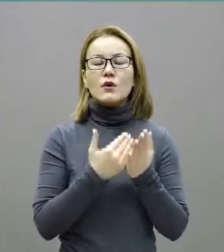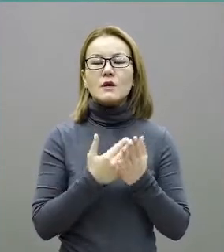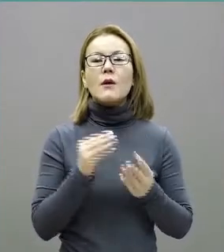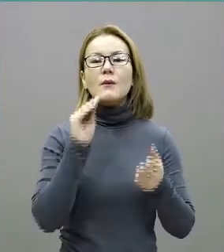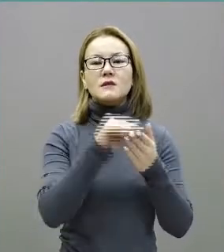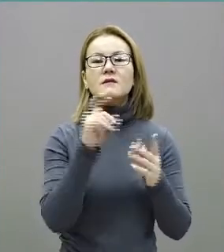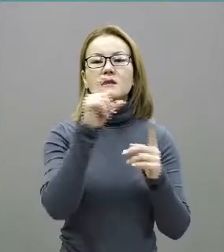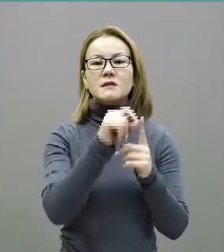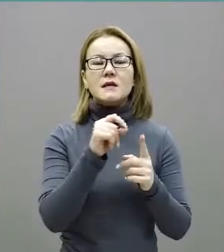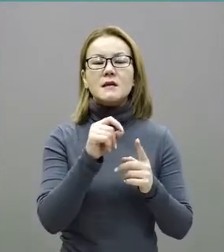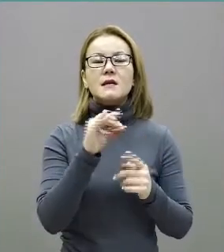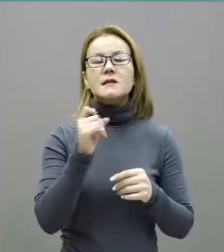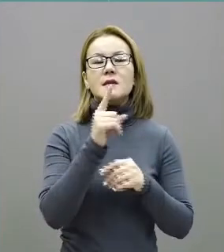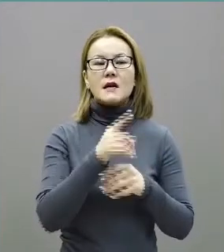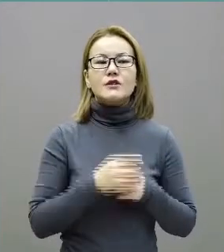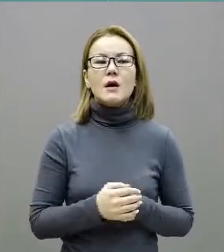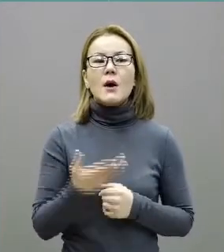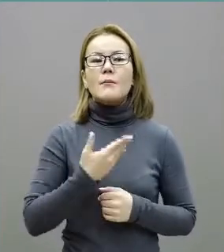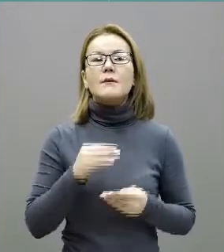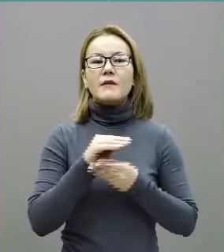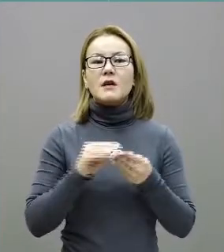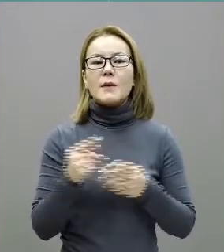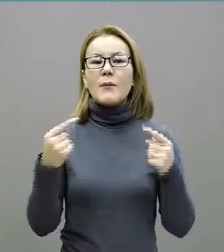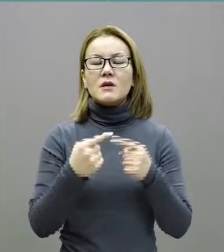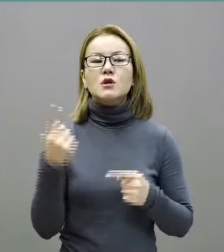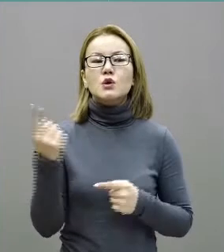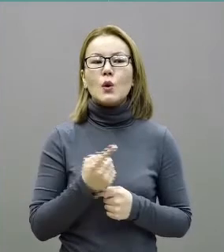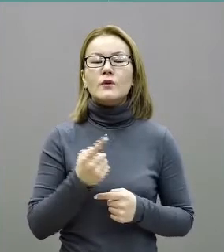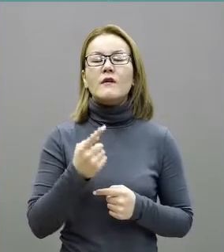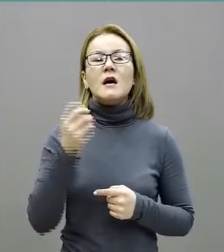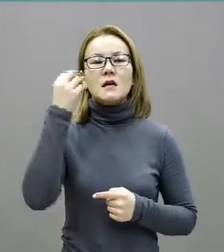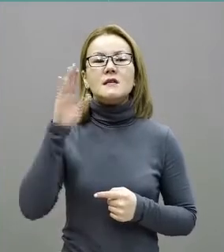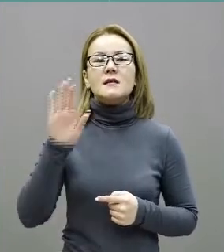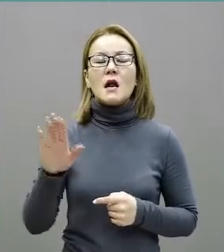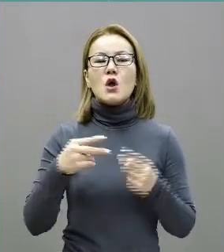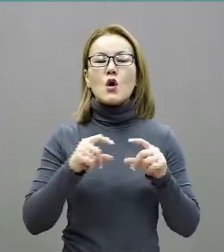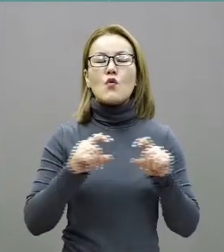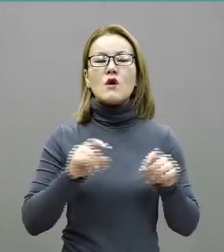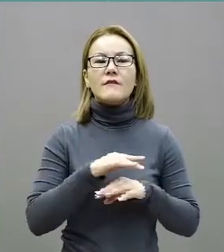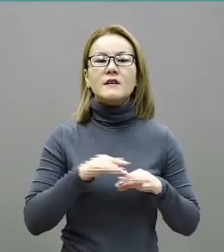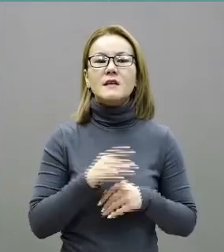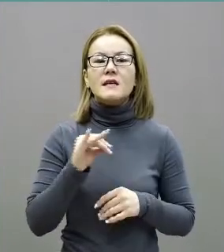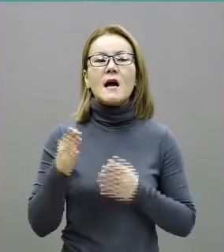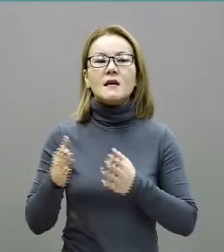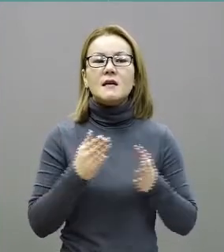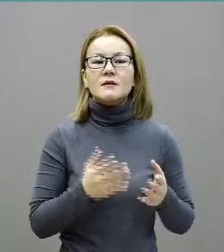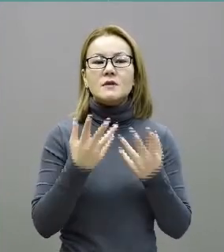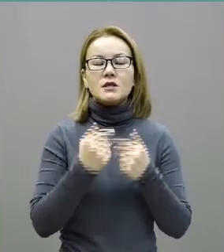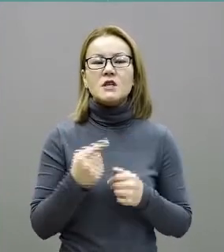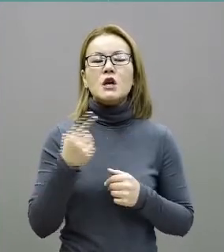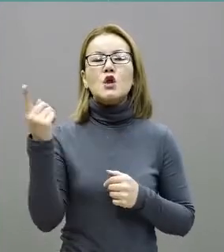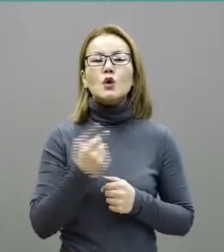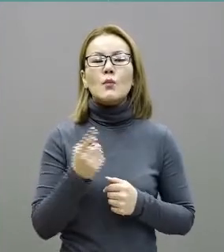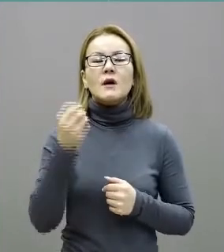следующие цели и задачи мы с вами повторим определение дробно рационального уравнения и алгоритмы решения дробно